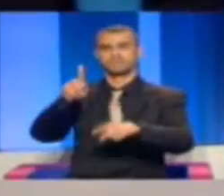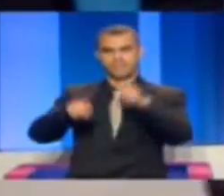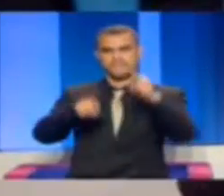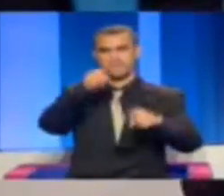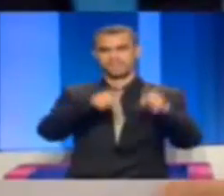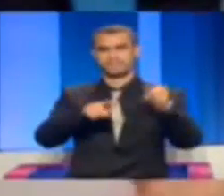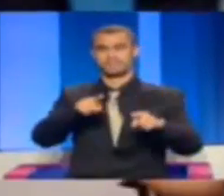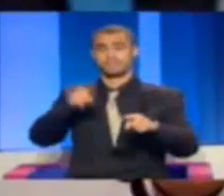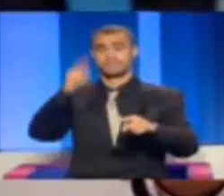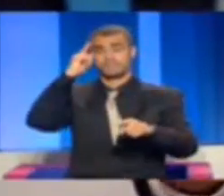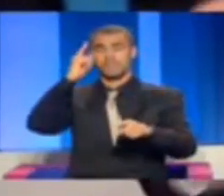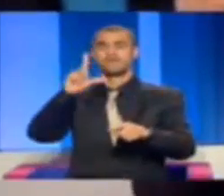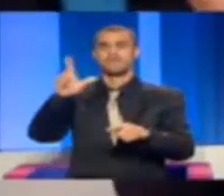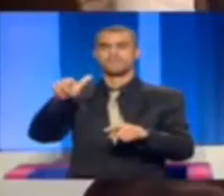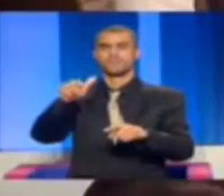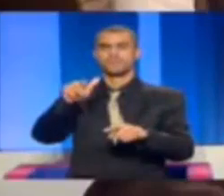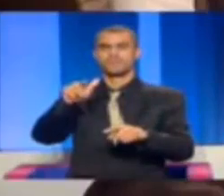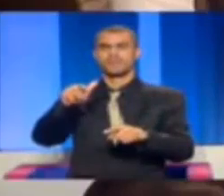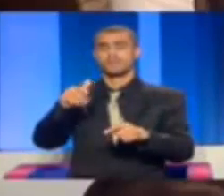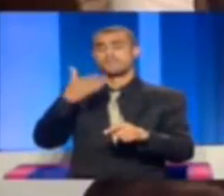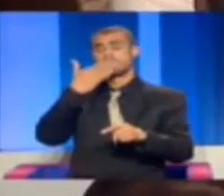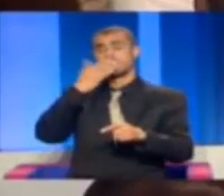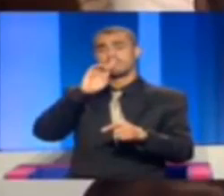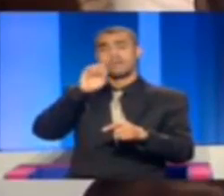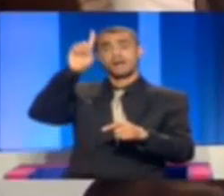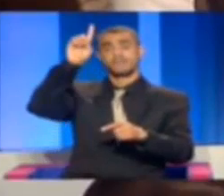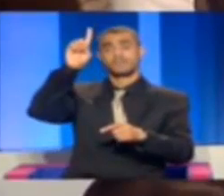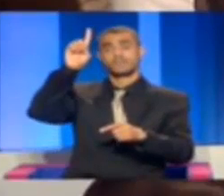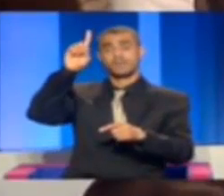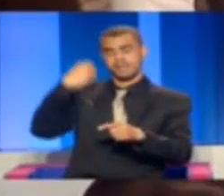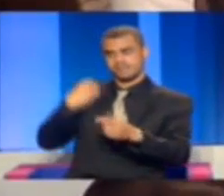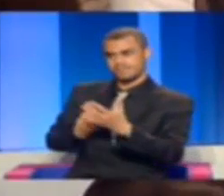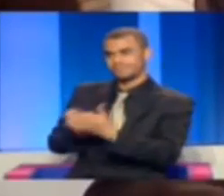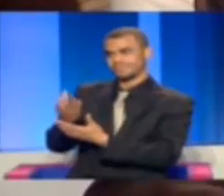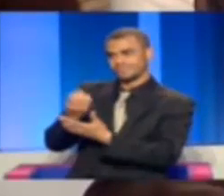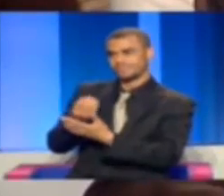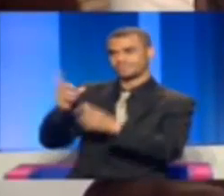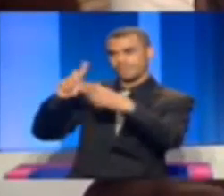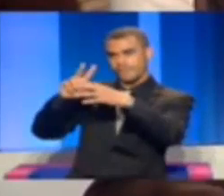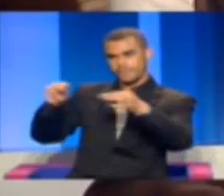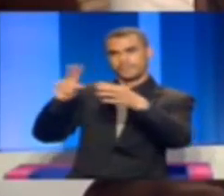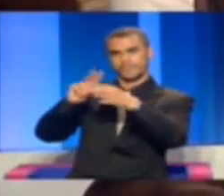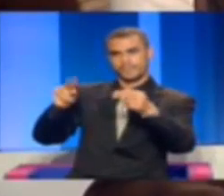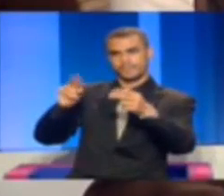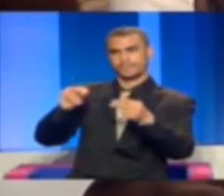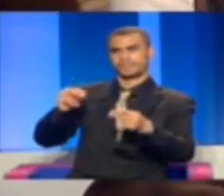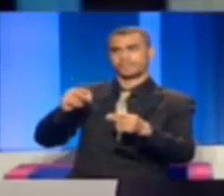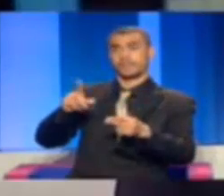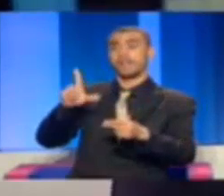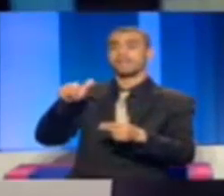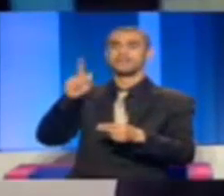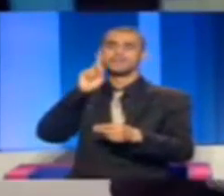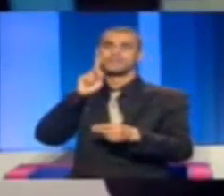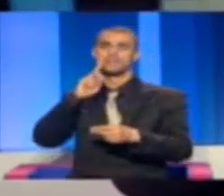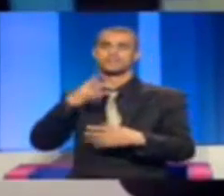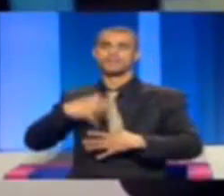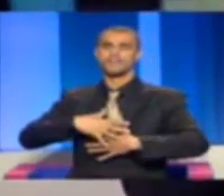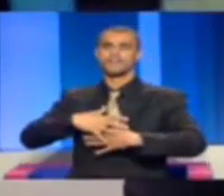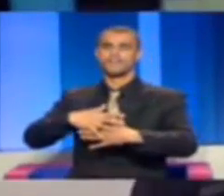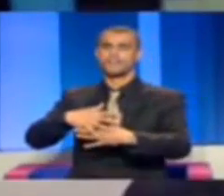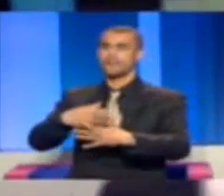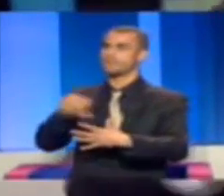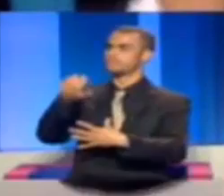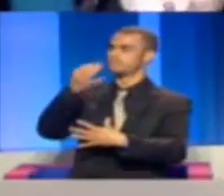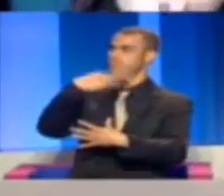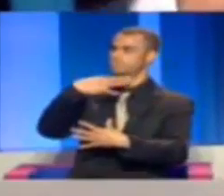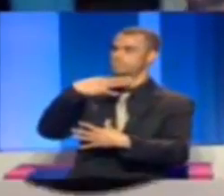تيكون وقت الولاده غالبا. وكاين امور اخرى ولكن الحمد لله مع التثقيف الصحي كاين بعض النساء الحوامل اللي تياخذوا